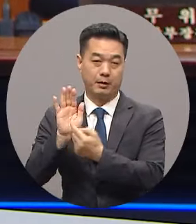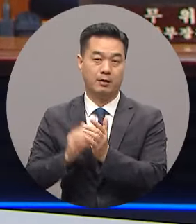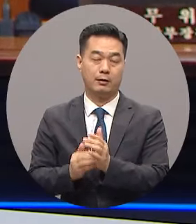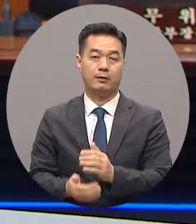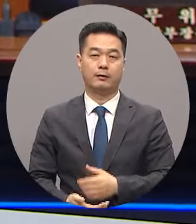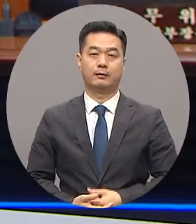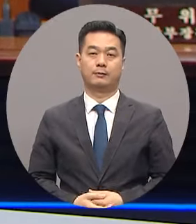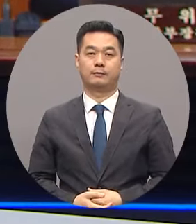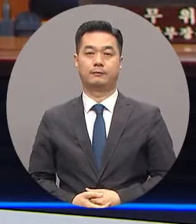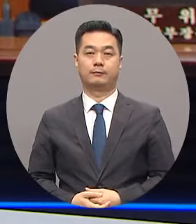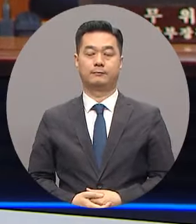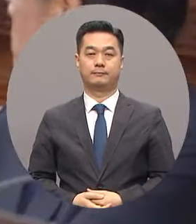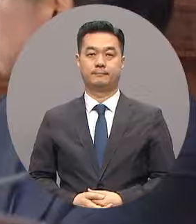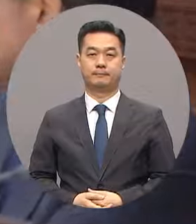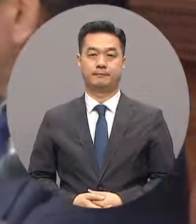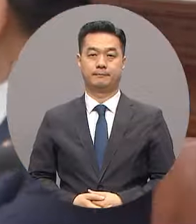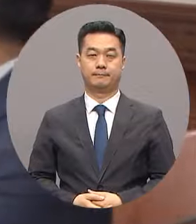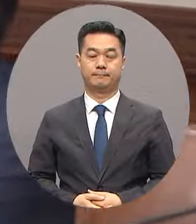기자입니다.